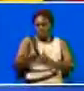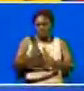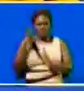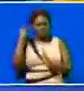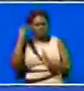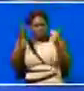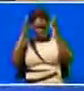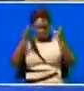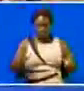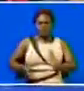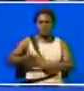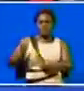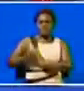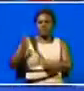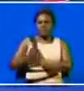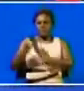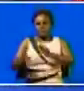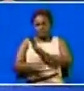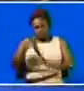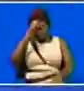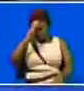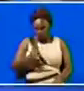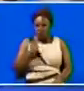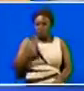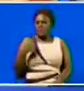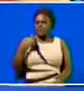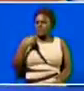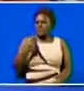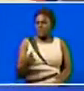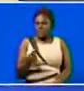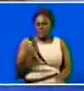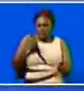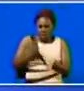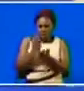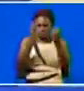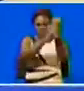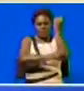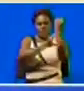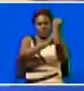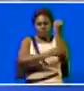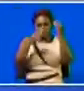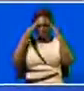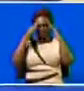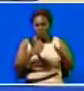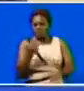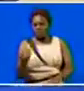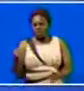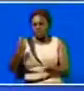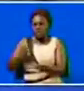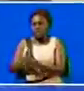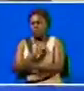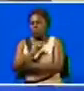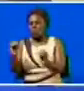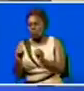na kuamuliwa kwazo. Naibu wa jaji mkuu Filomena Mwilu amesema mfumo wa haki nchini hujalipa swala la haki za watoto uzito